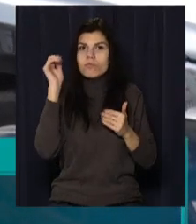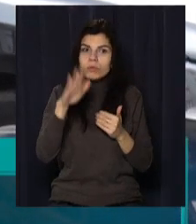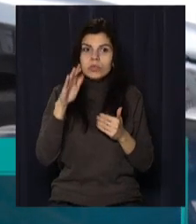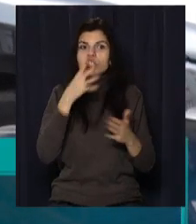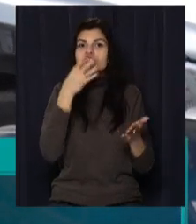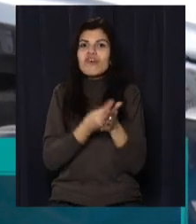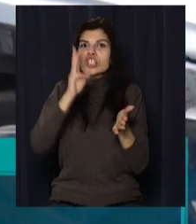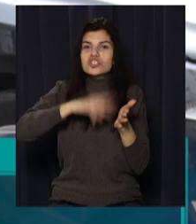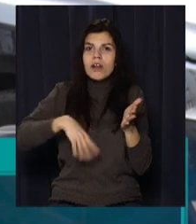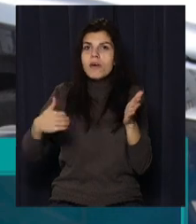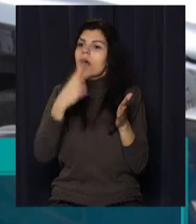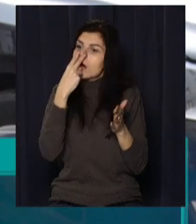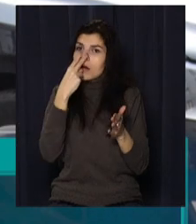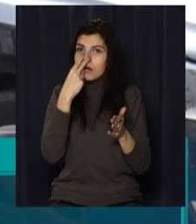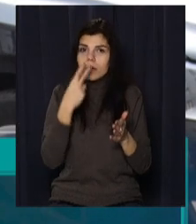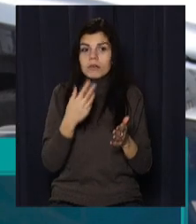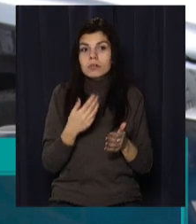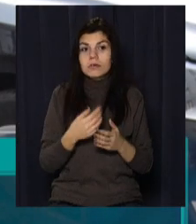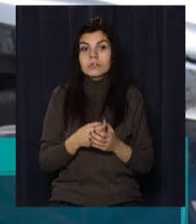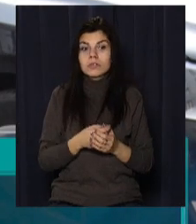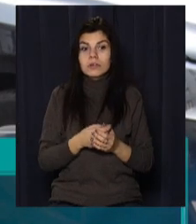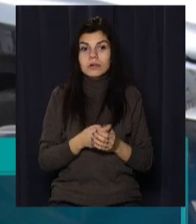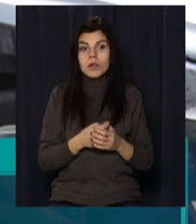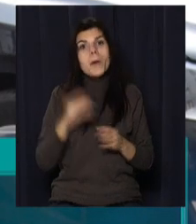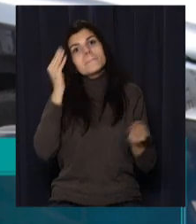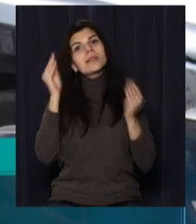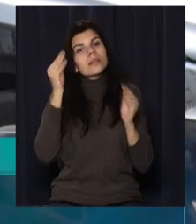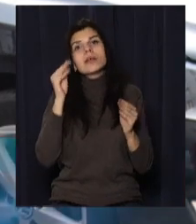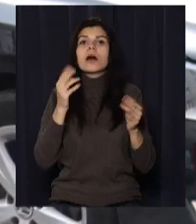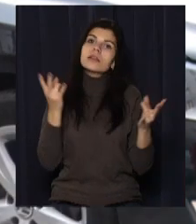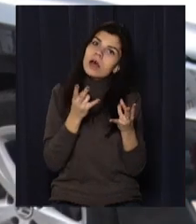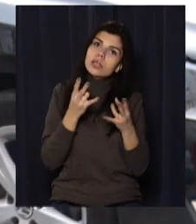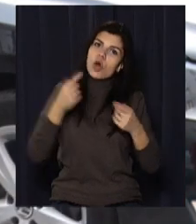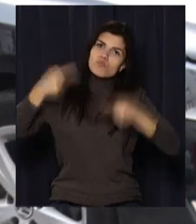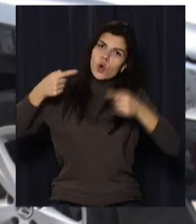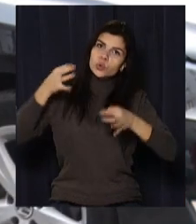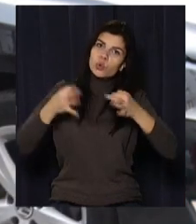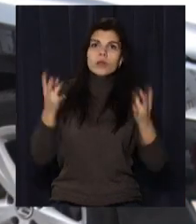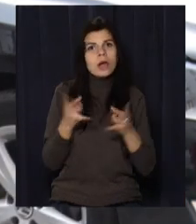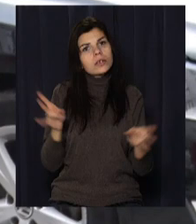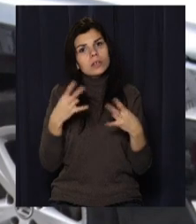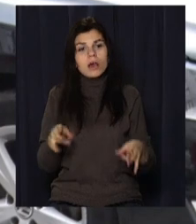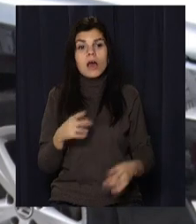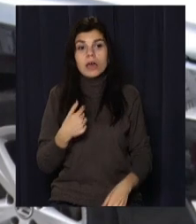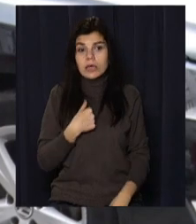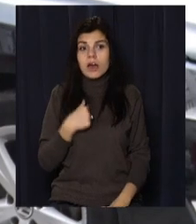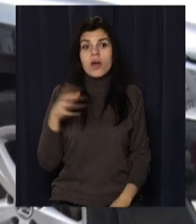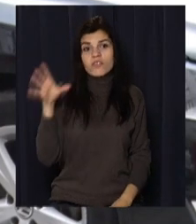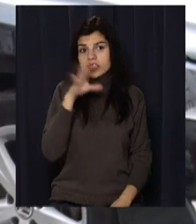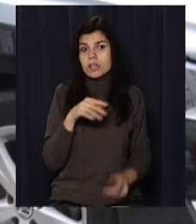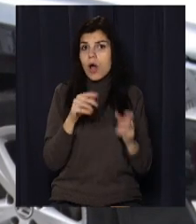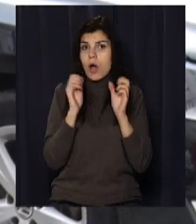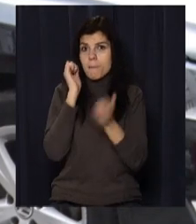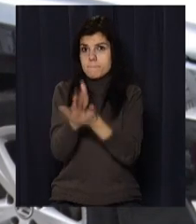фотографії там своїх штрафів, які вони отримали, спрашивали моє мнение, там стоит ли их оспаривать или нет. То есть, я им, как правило, всем